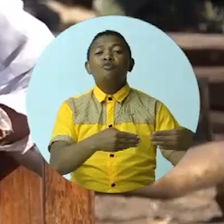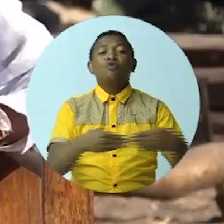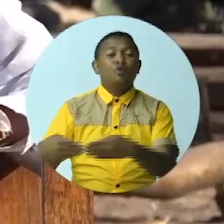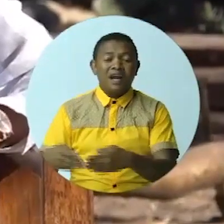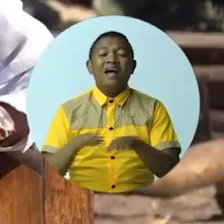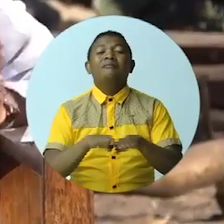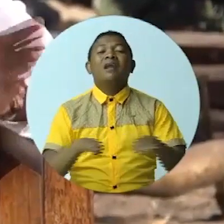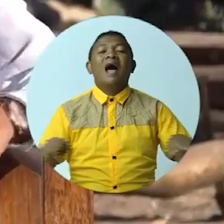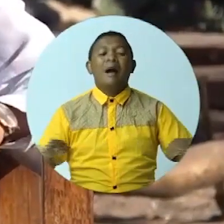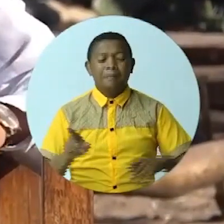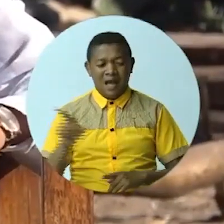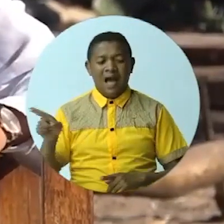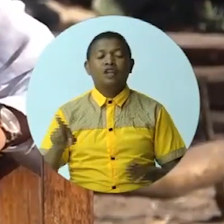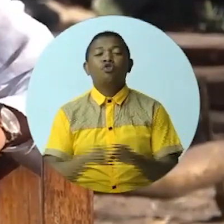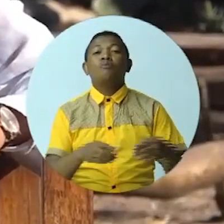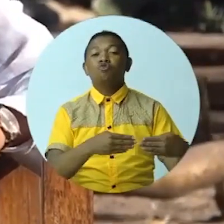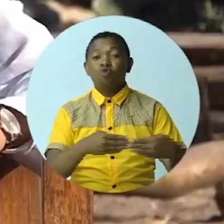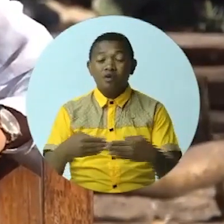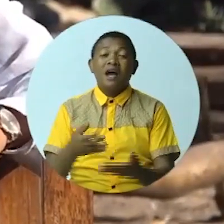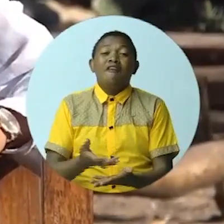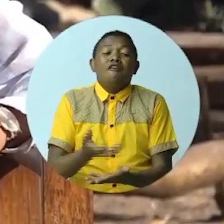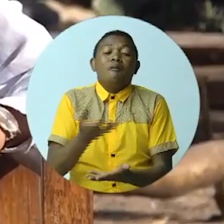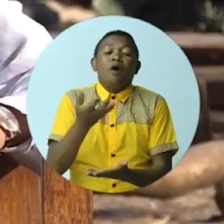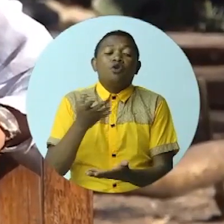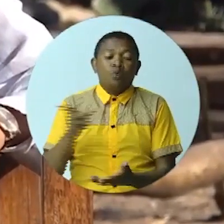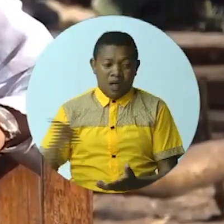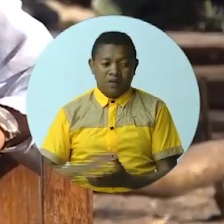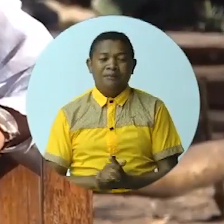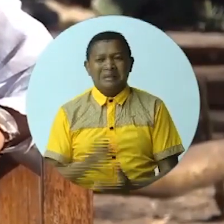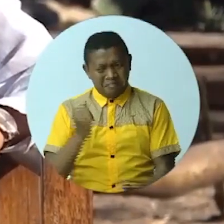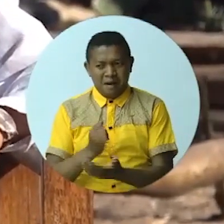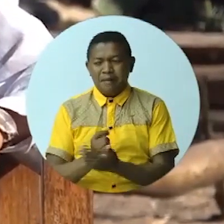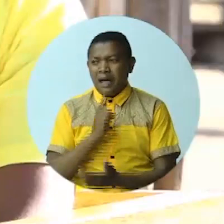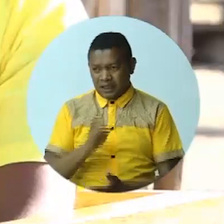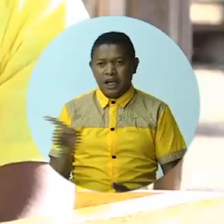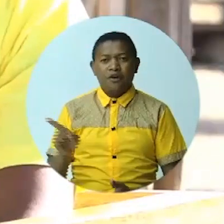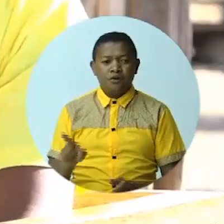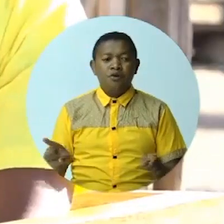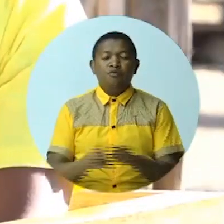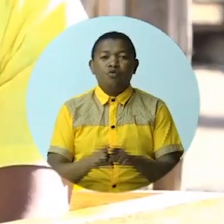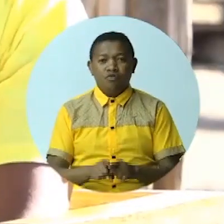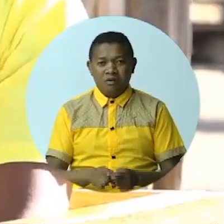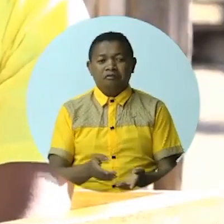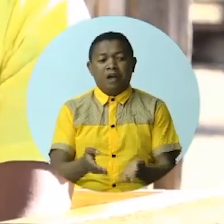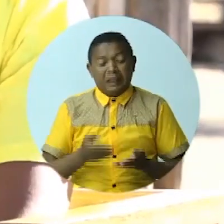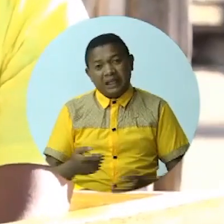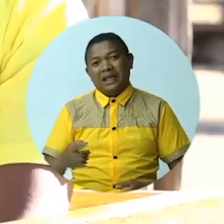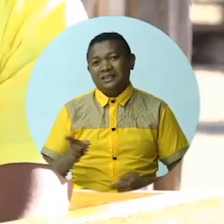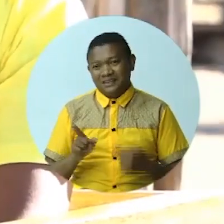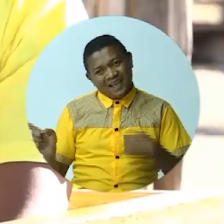fampandrosoana tiatsimo marina nyteneninao atao hoe fampanantenana nataoko io vely